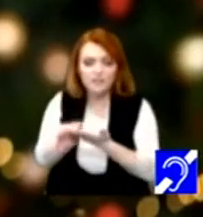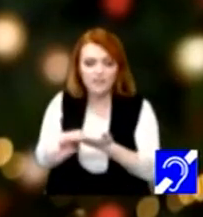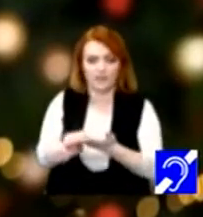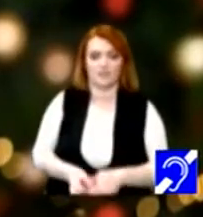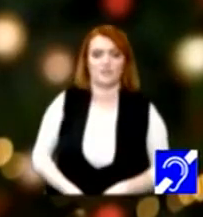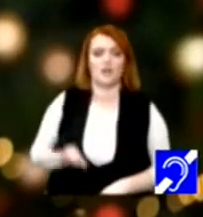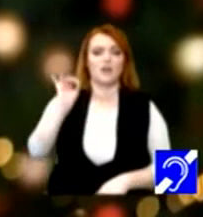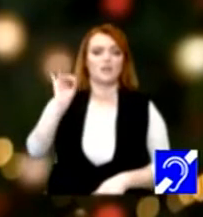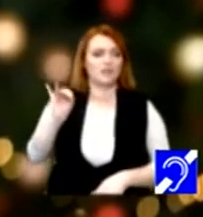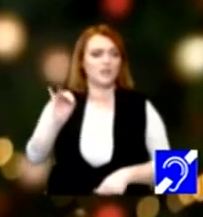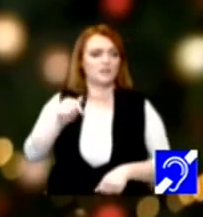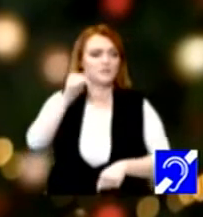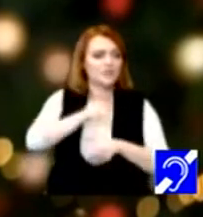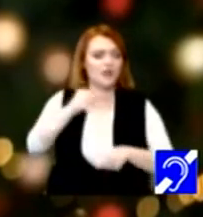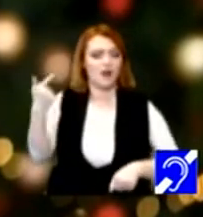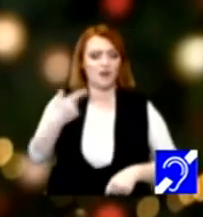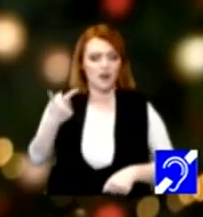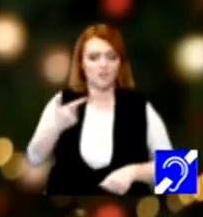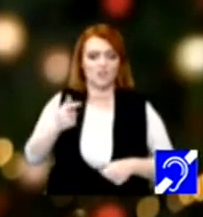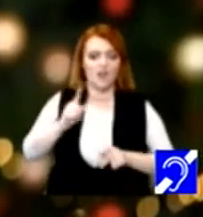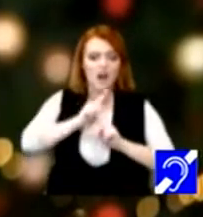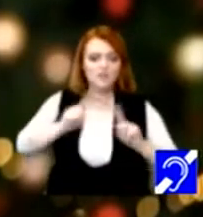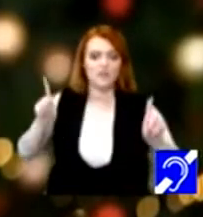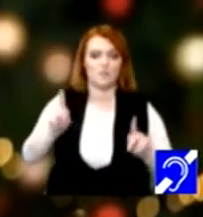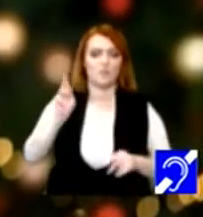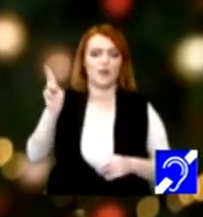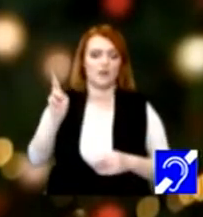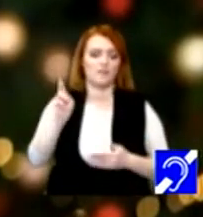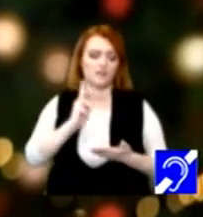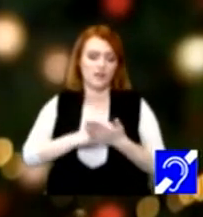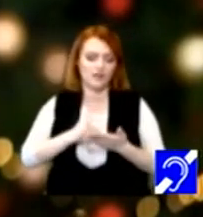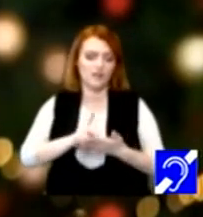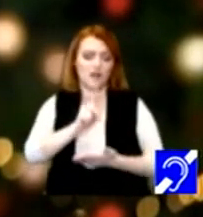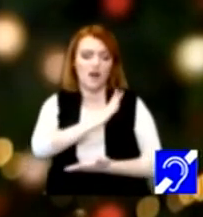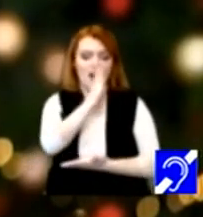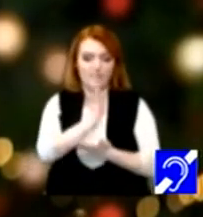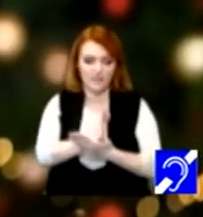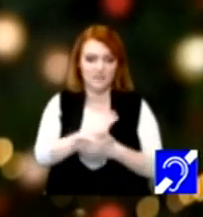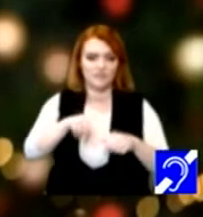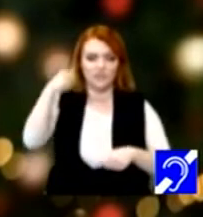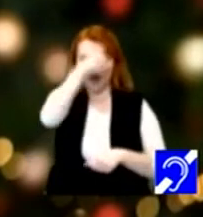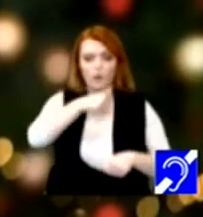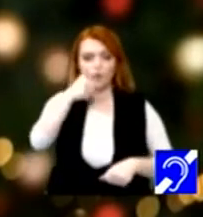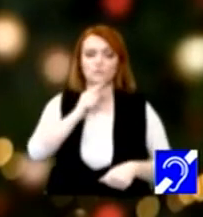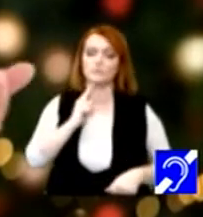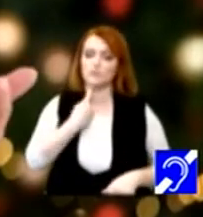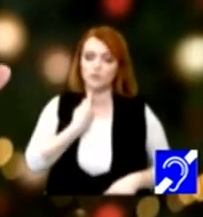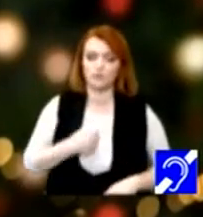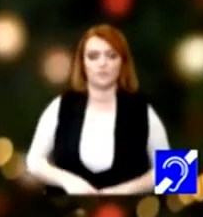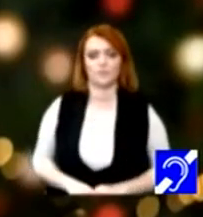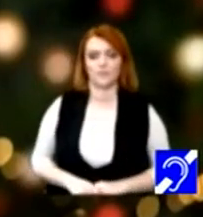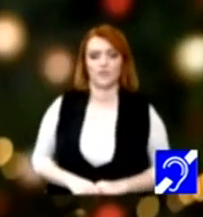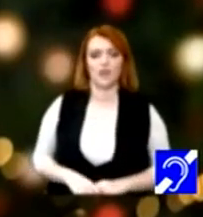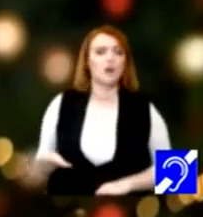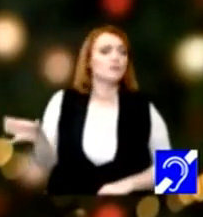și simțul civic deosebit de care ați dat dovadă în acest an dificil.